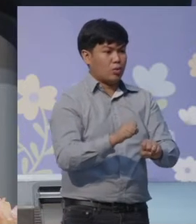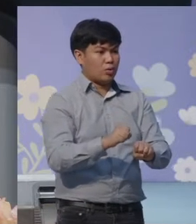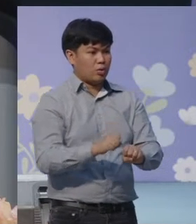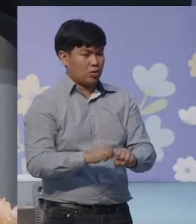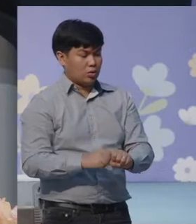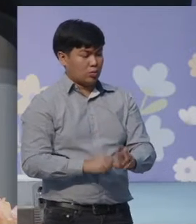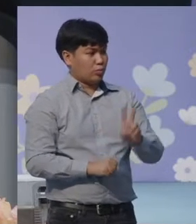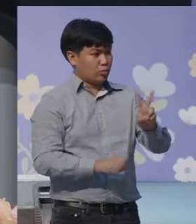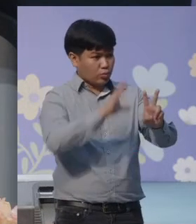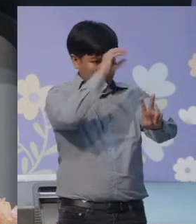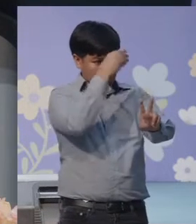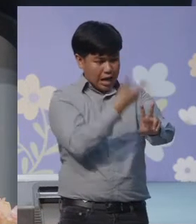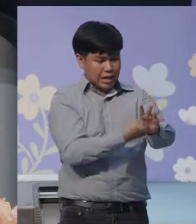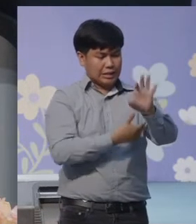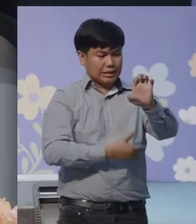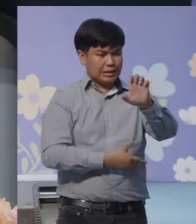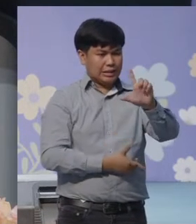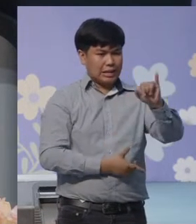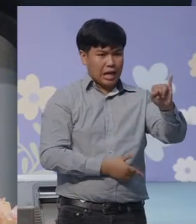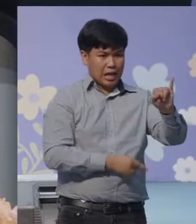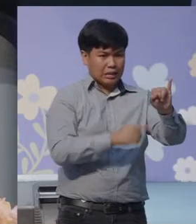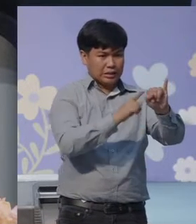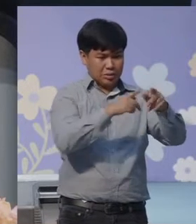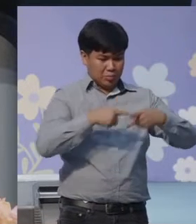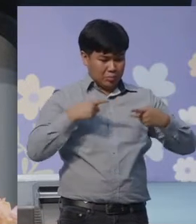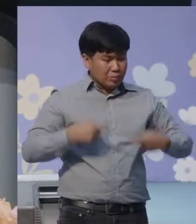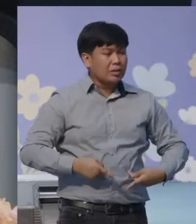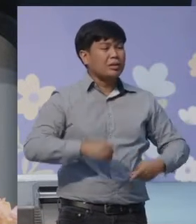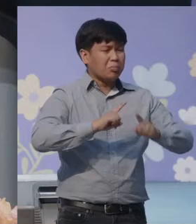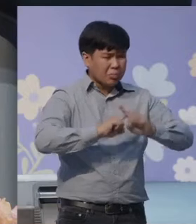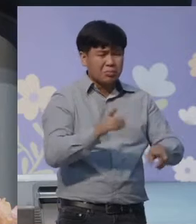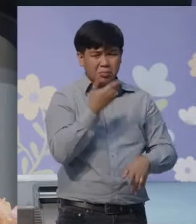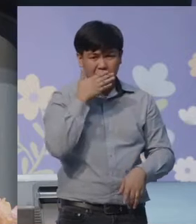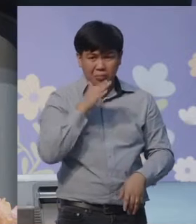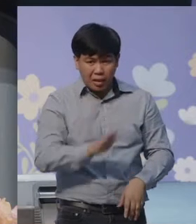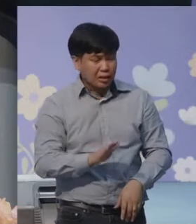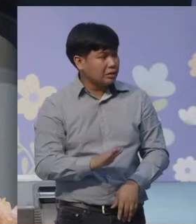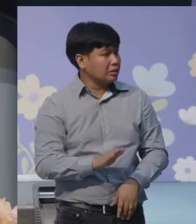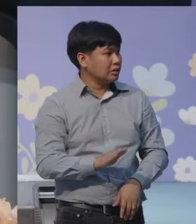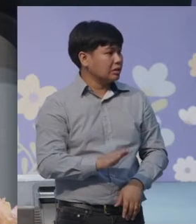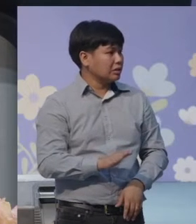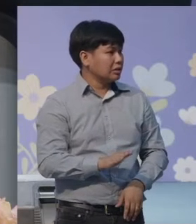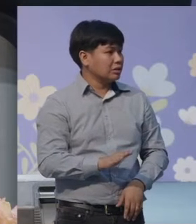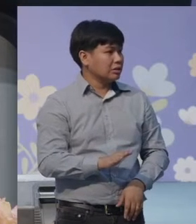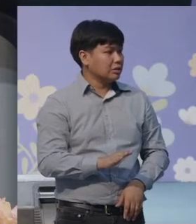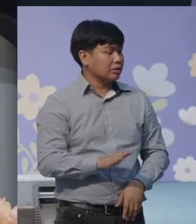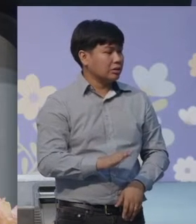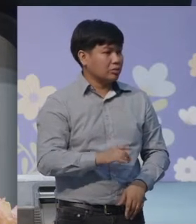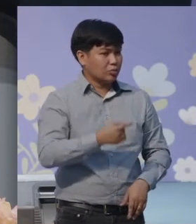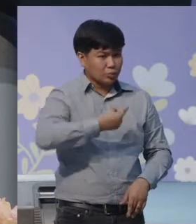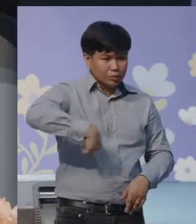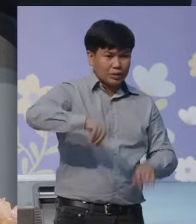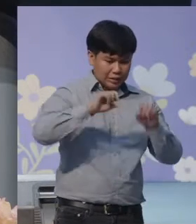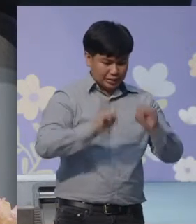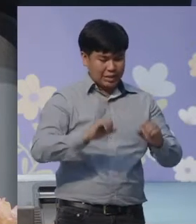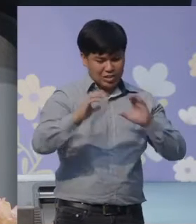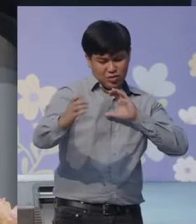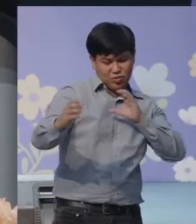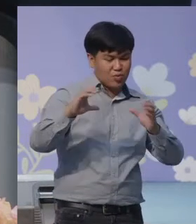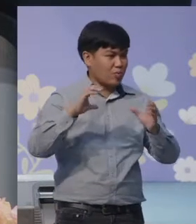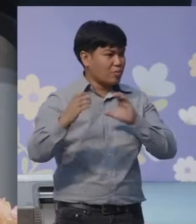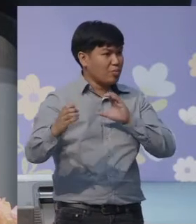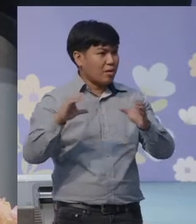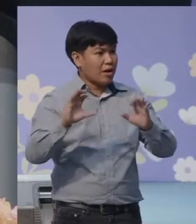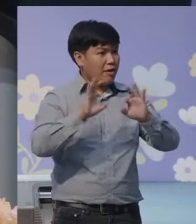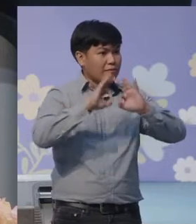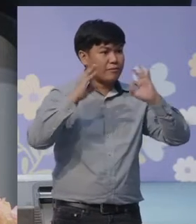masasama, mga pari, ay ating ihahambing dito sa